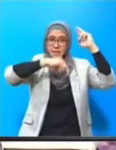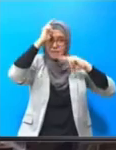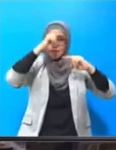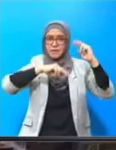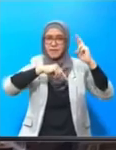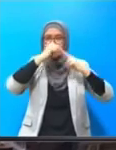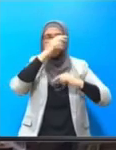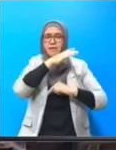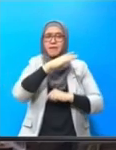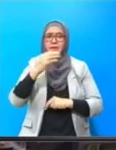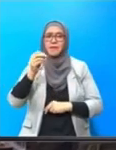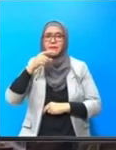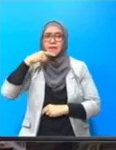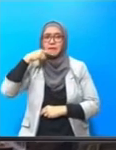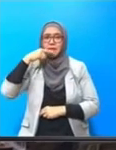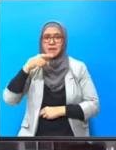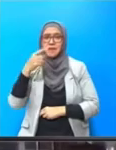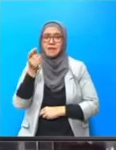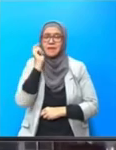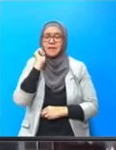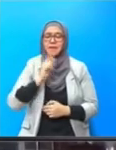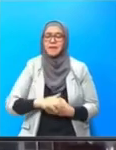di mana saya nyatakan tadi